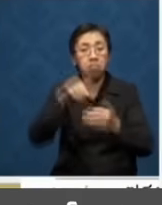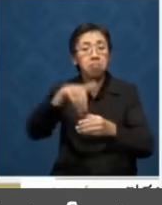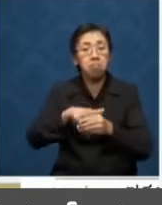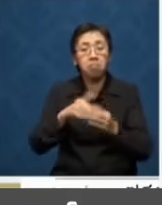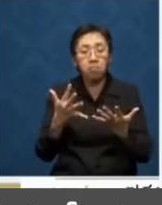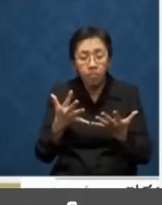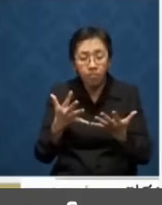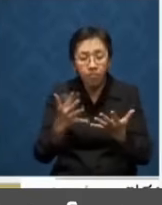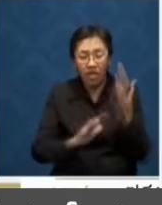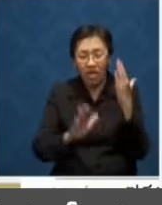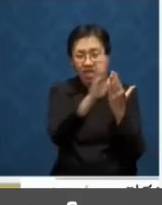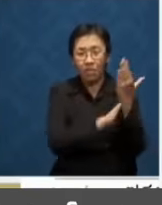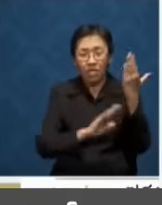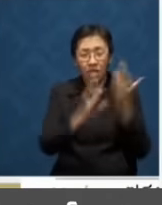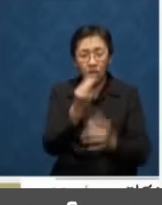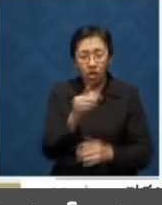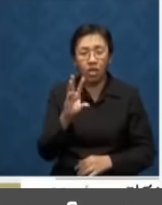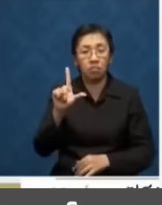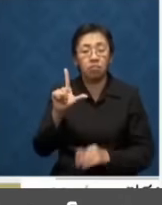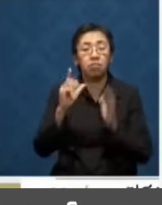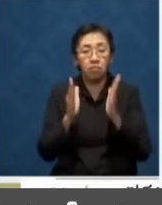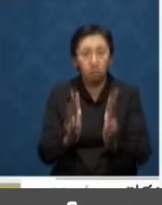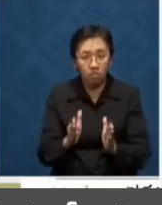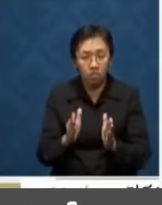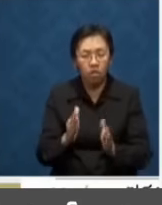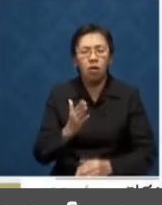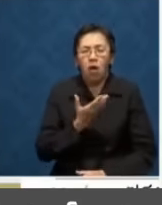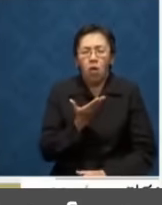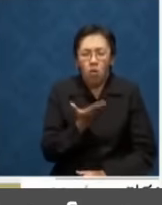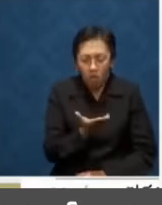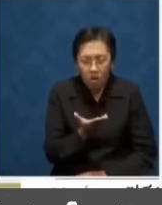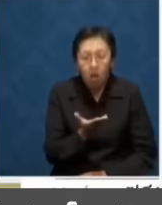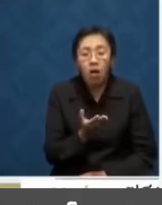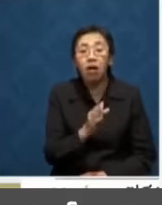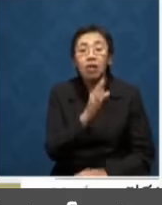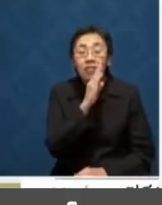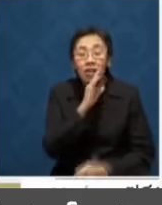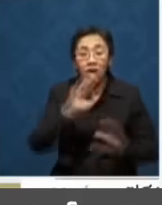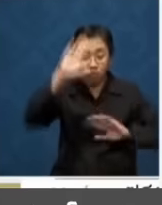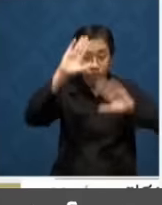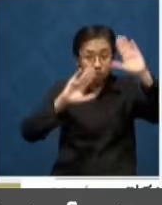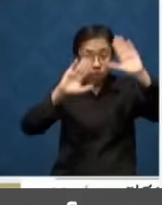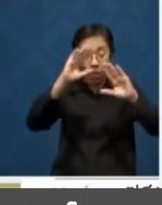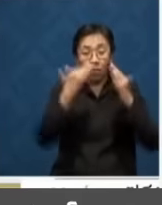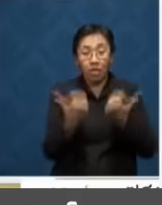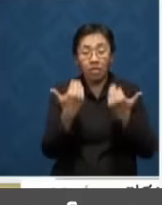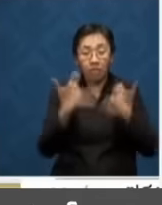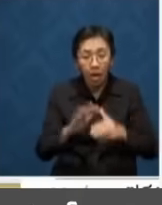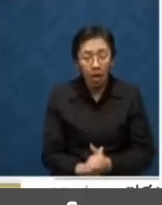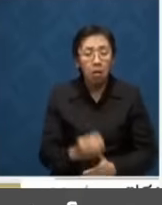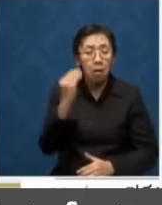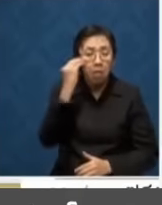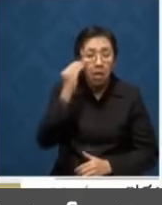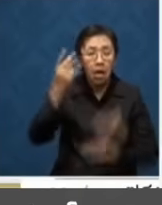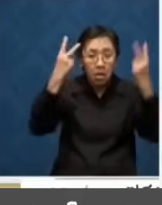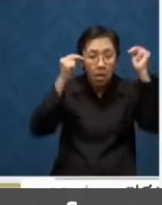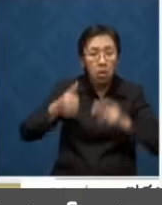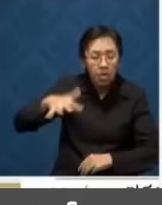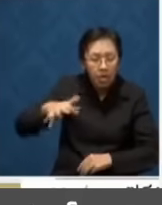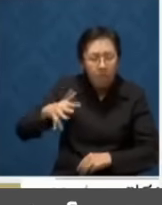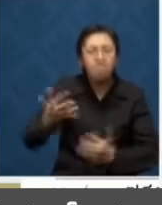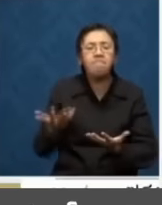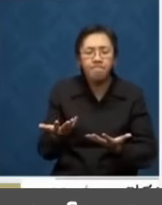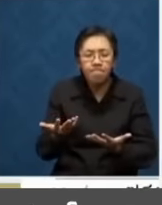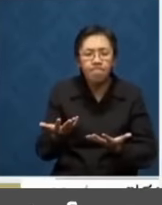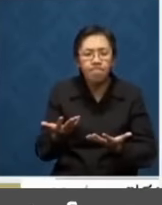ทั้งประเทศรวมกัน67ล้านคนผมขอร้องครับว่าหลังจากเราเลือกวันนี้เสร็จแล้วไม่ว่าจะคุณพิธาจะได้เป็นนายกรัฐมนตรีหรือไม่ก็ตามเ